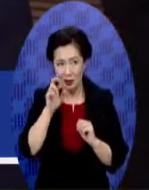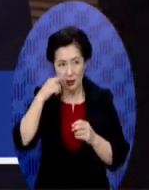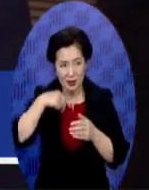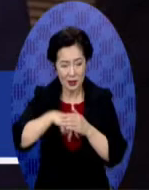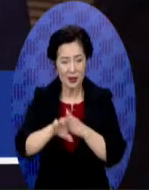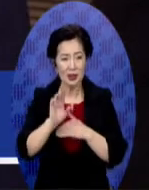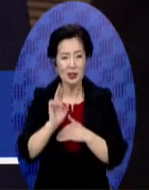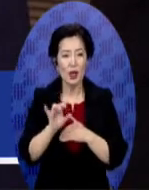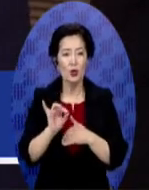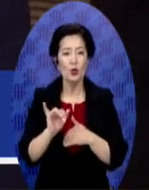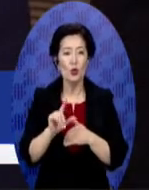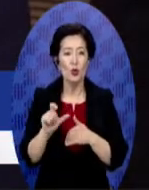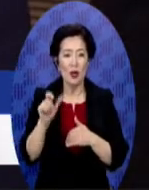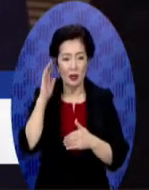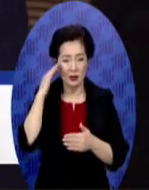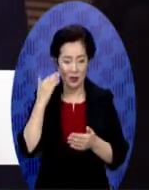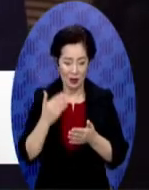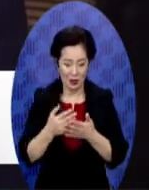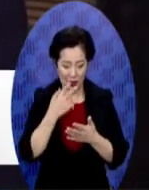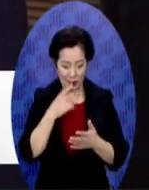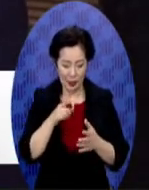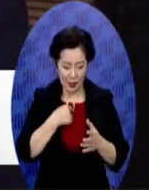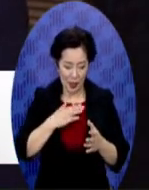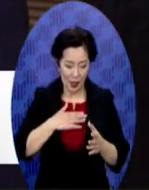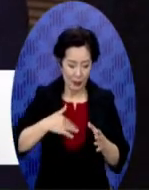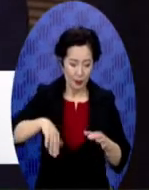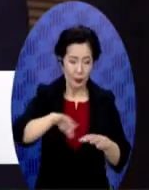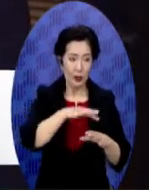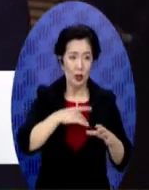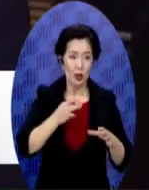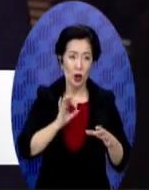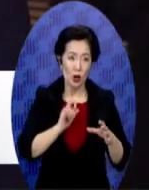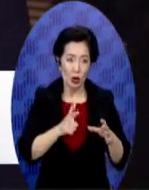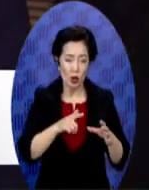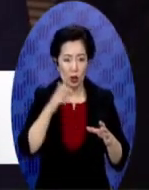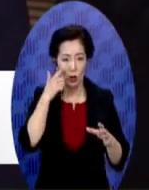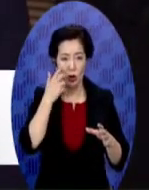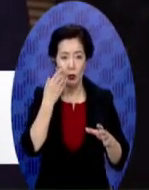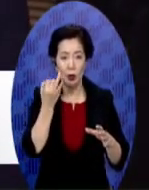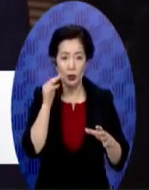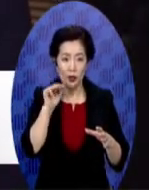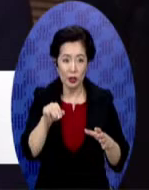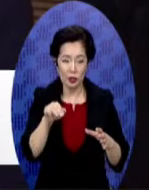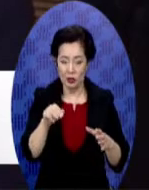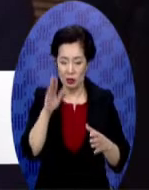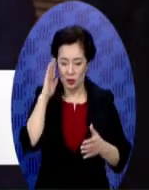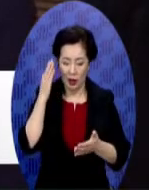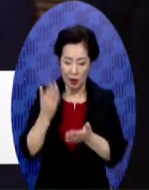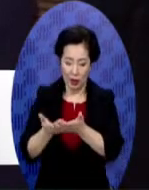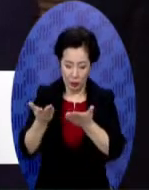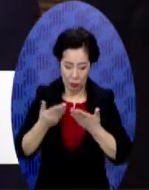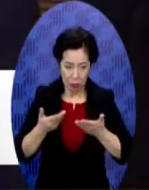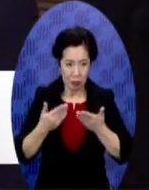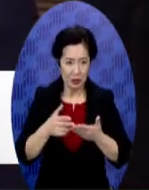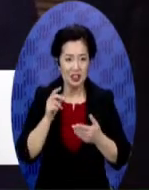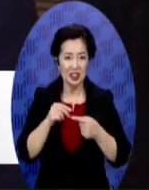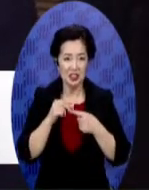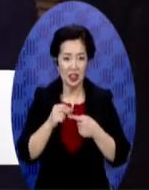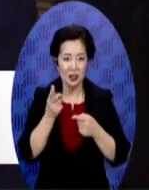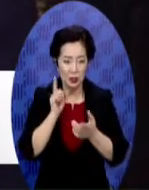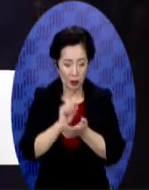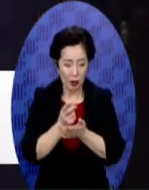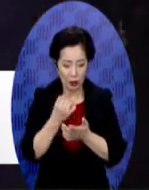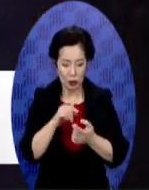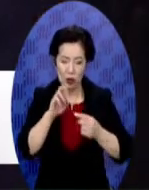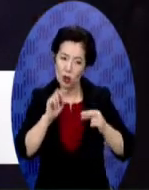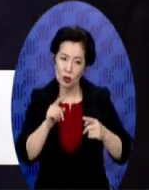вэ гэдэг юм санал. Тэгээд манай тойргийнхан бол бас л бодтой санал хэлж байгаа шүү дээ. Үнэхээр зарчим байр суурийн саналуд байх ёстой шүү. Энийг өөрчлөлт